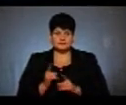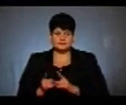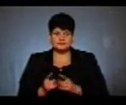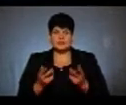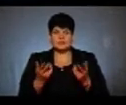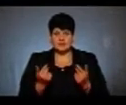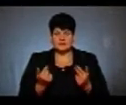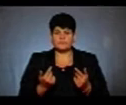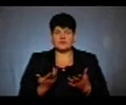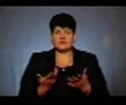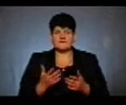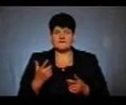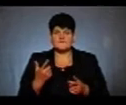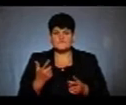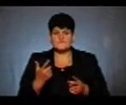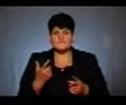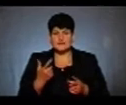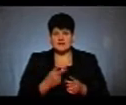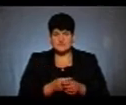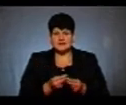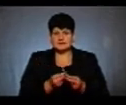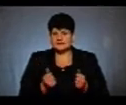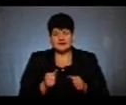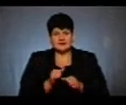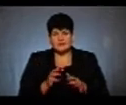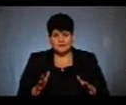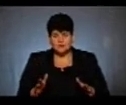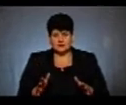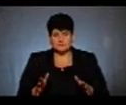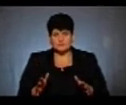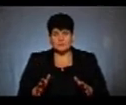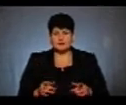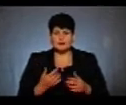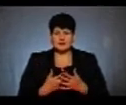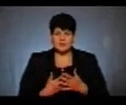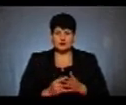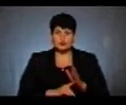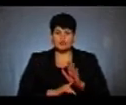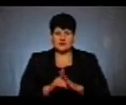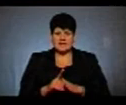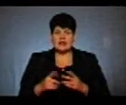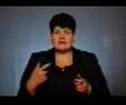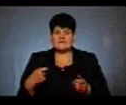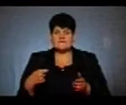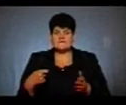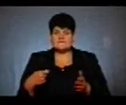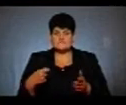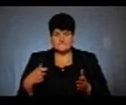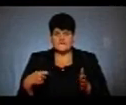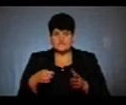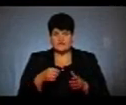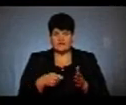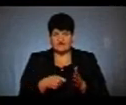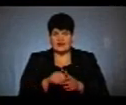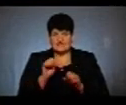звичайно. На дію вакцина нівелювати не може, але проведення тої кампанії може, звичайно. Тому що, наприклад, якщо починали вакцинувати 17-го числа, наприклад,